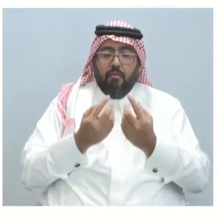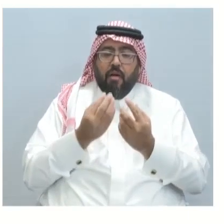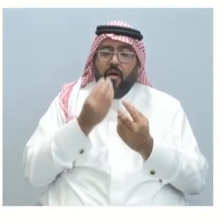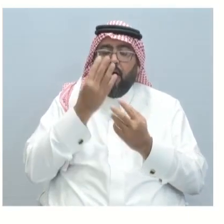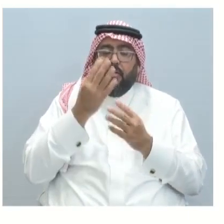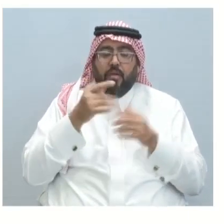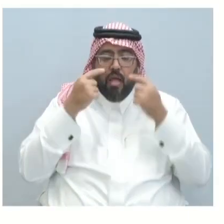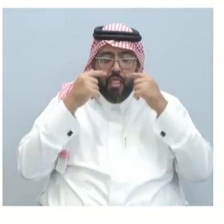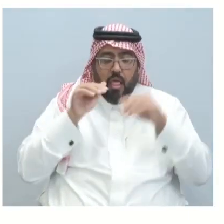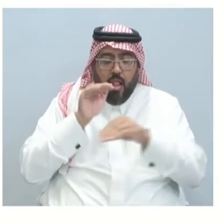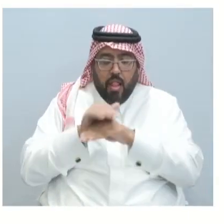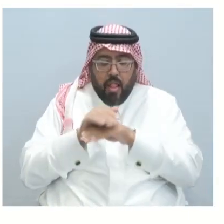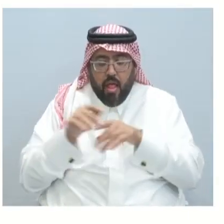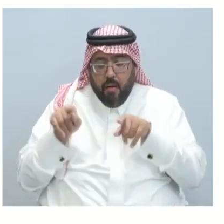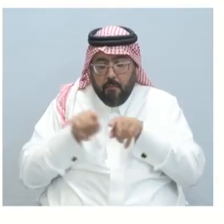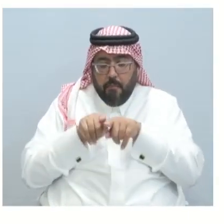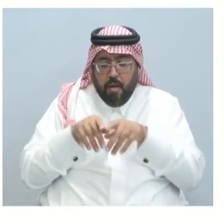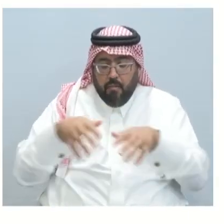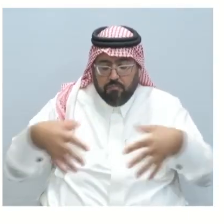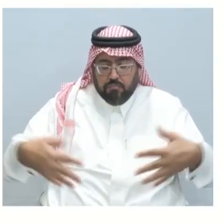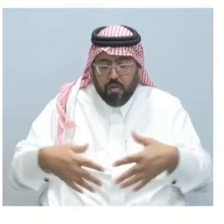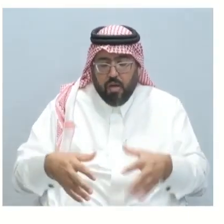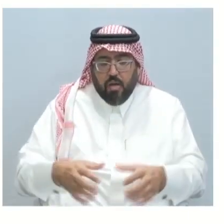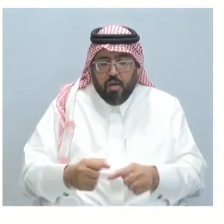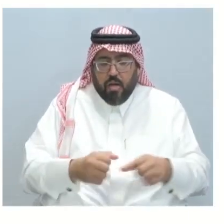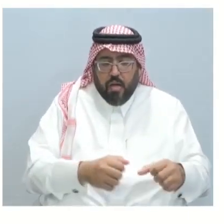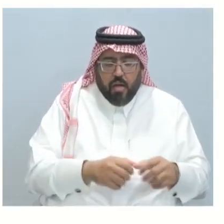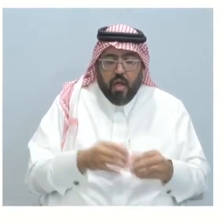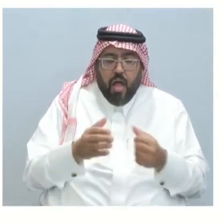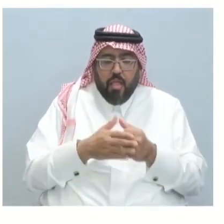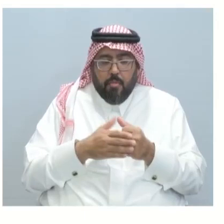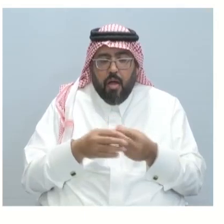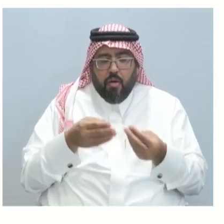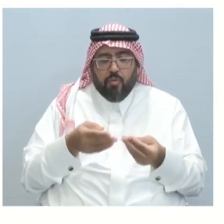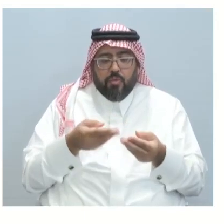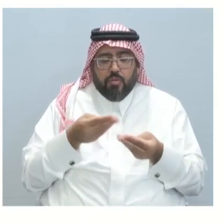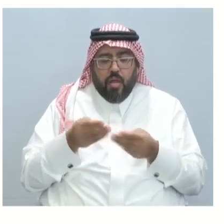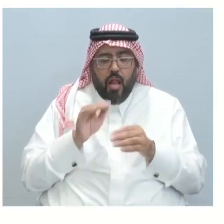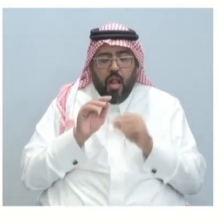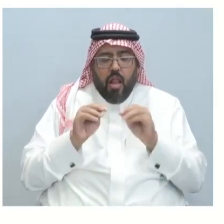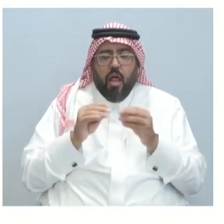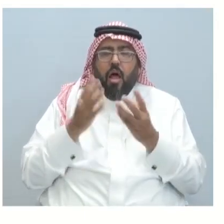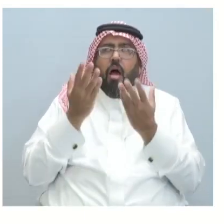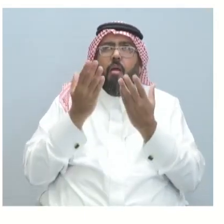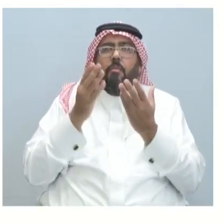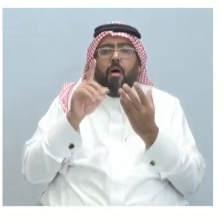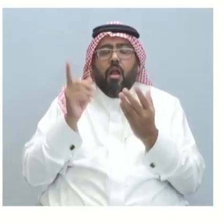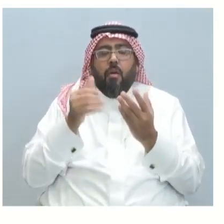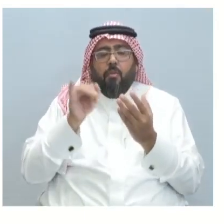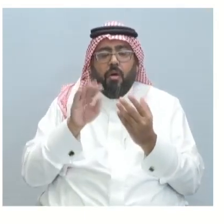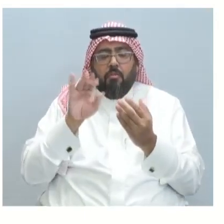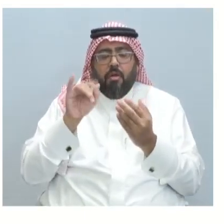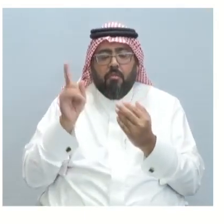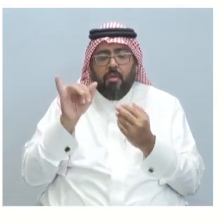عيشهما في ملازمتك لقدميه وقيامك بخدمته وانت تردد رب ارحمهما كما